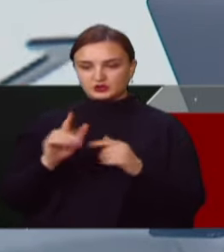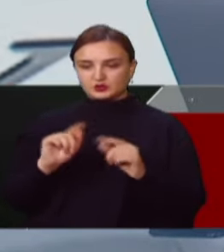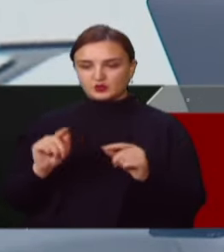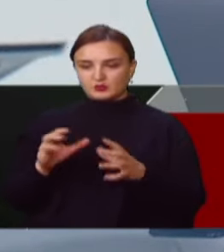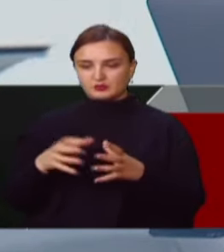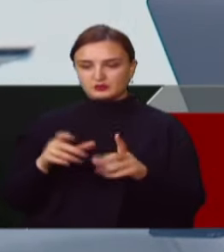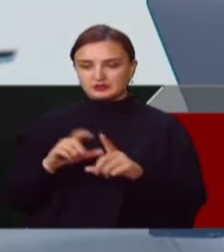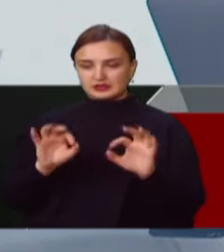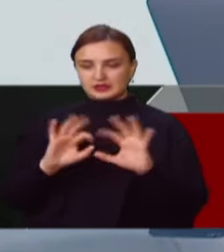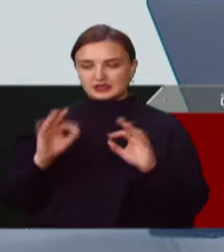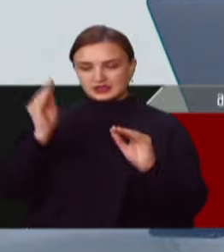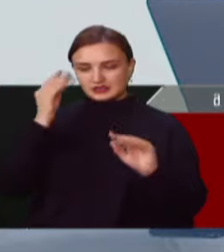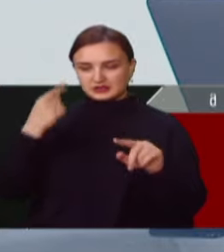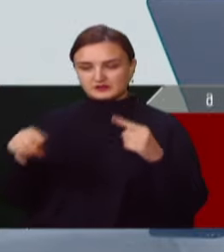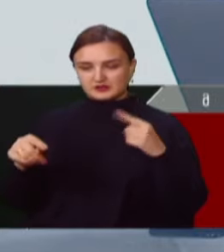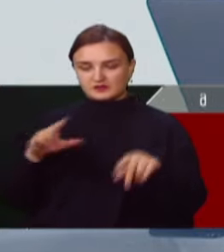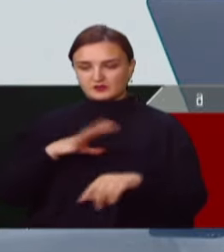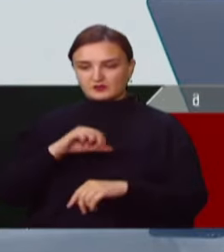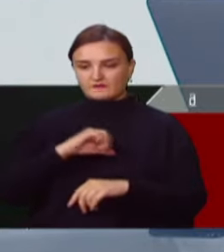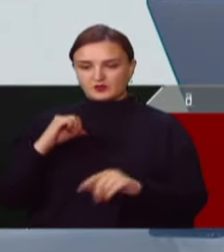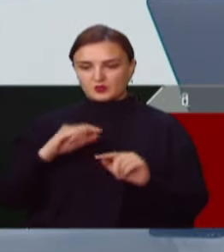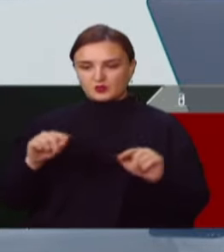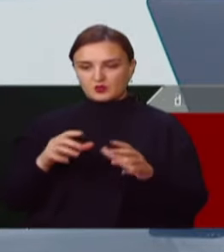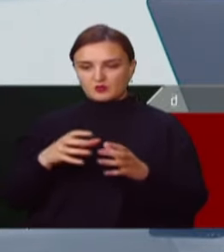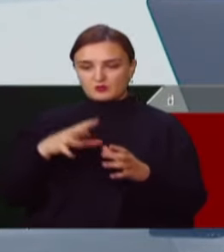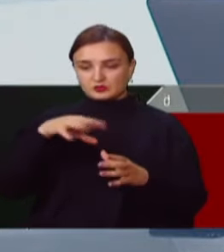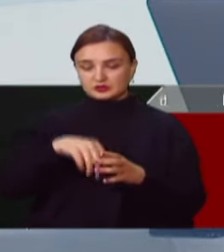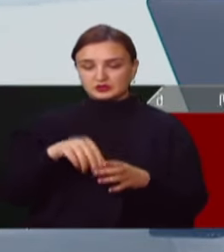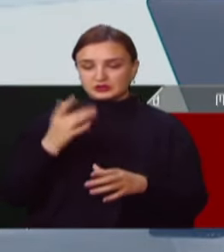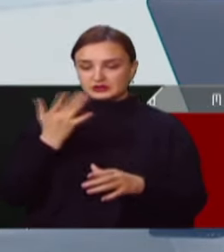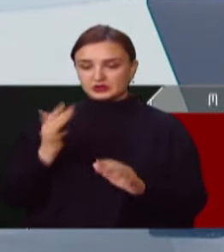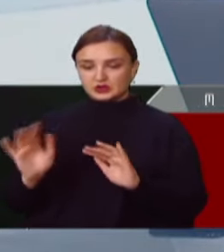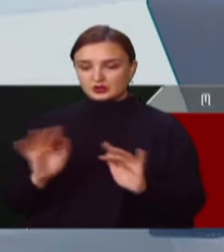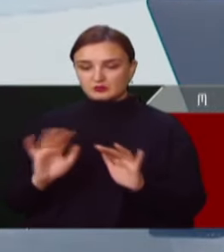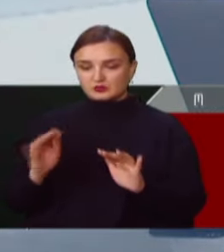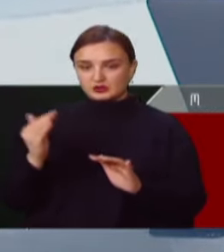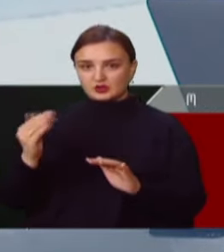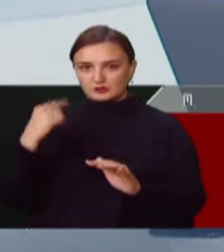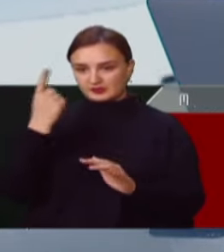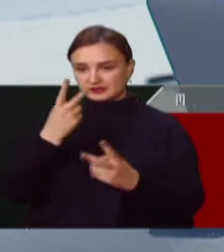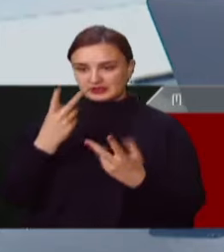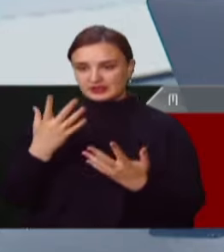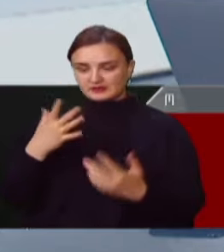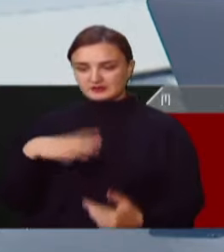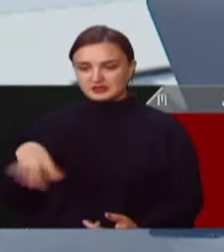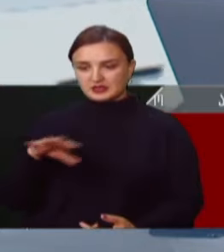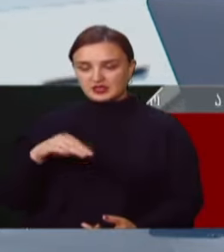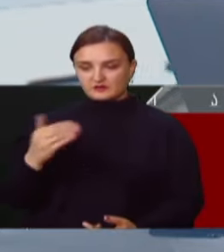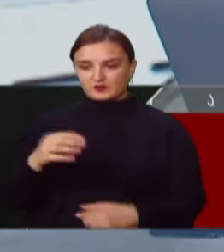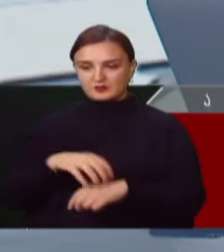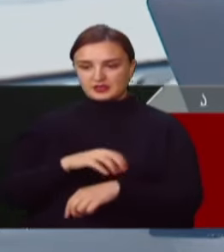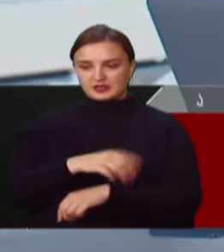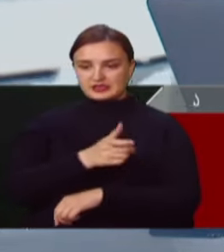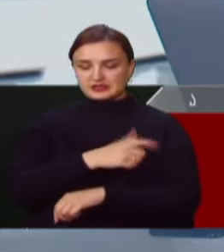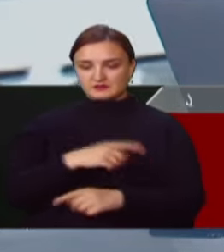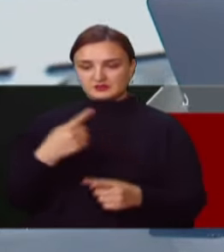ამ განცხადებას აზრთა სხვადასხვაობა მოყვა თავად ოპოზიციაში, მის რეტორიკაში ნაციონალური მოძრაობის ხელწერას ხედავენ პარტია საქართველოსთვის წევრები. სხვები